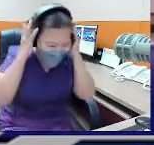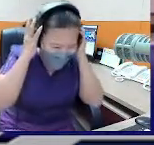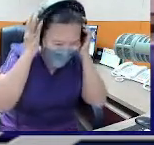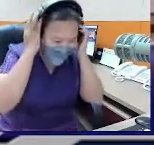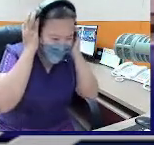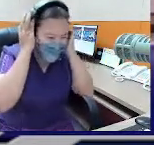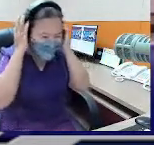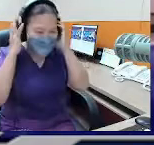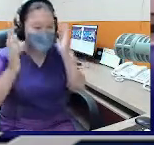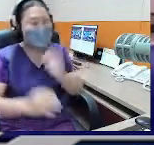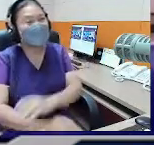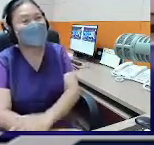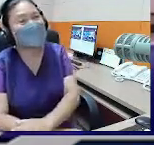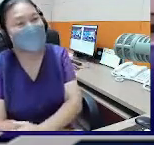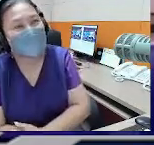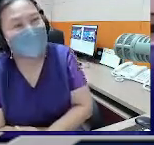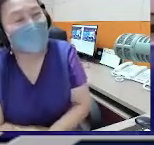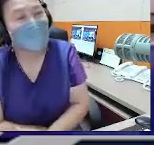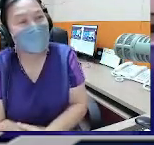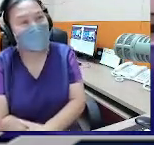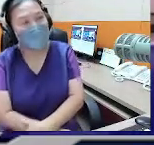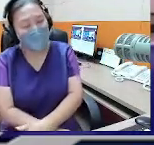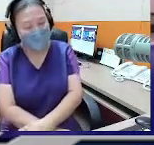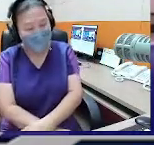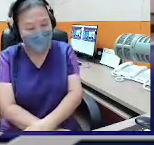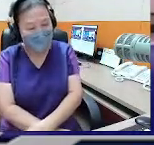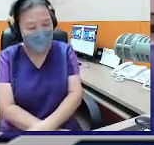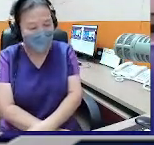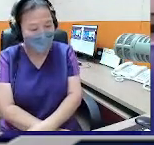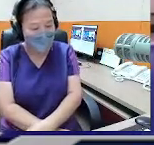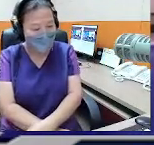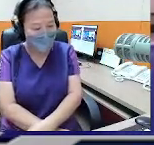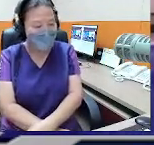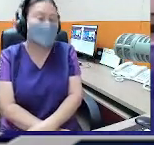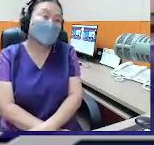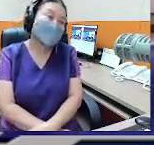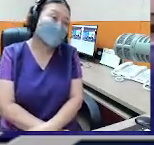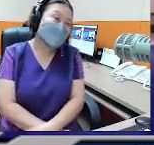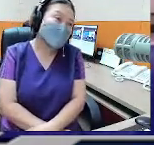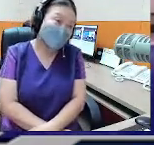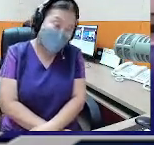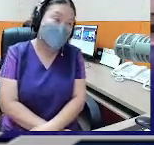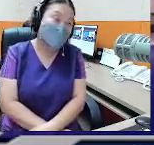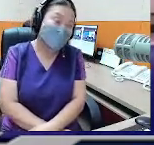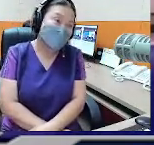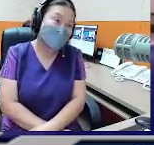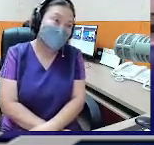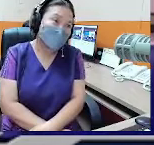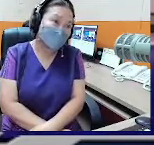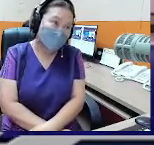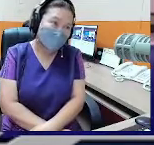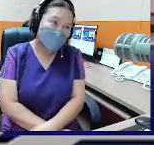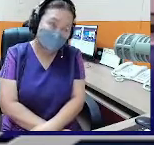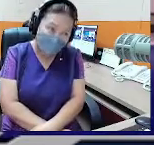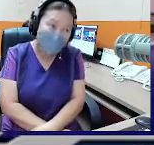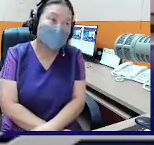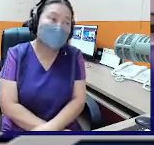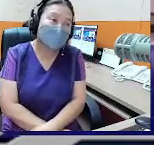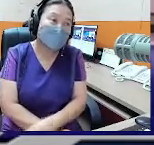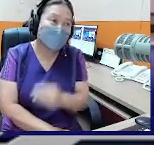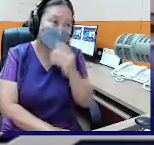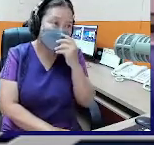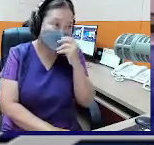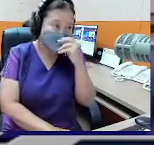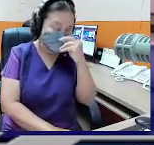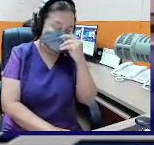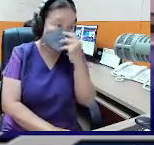เนี่ยเหมือนตอนนี้ค่ะนักศึกษาที่เป็นนักศึกษาปัจจุบันของเราถึงจะหลักสูตรเราเป็นหลักสูตรปีแรกยังไม่มีนักศึกษากำลังรับสมัครอยู่ใช่ไหมคะแต่จะมี